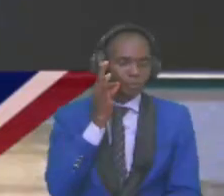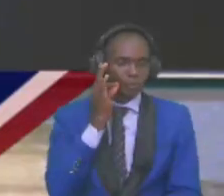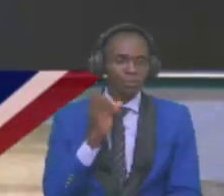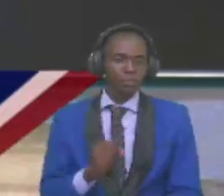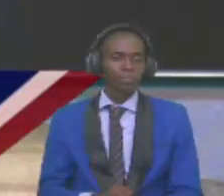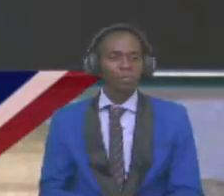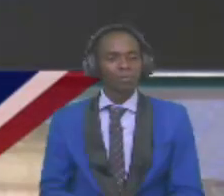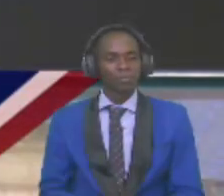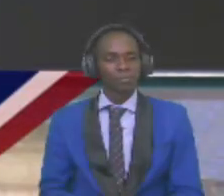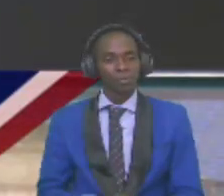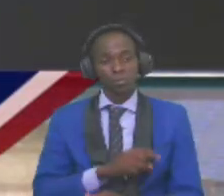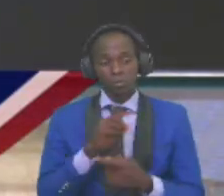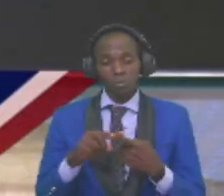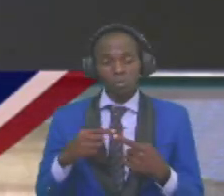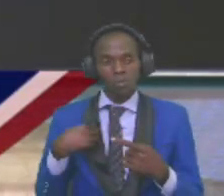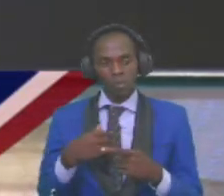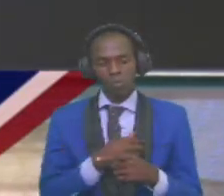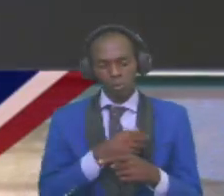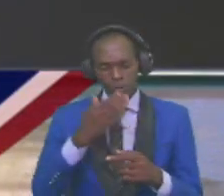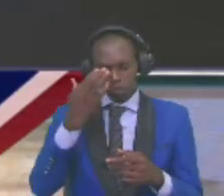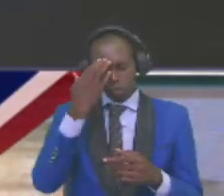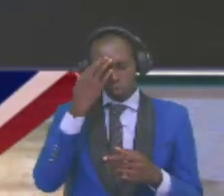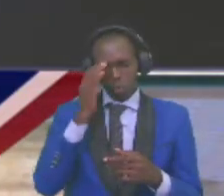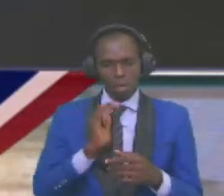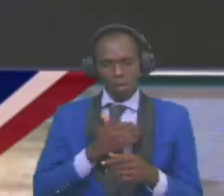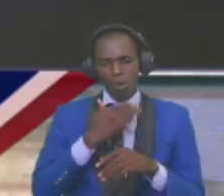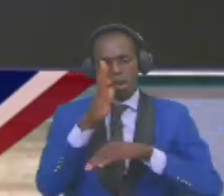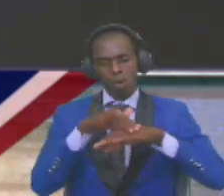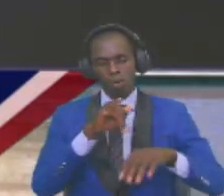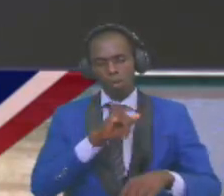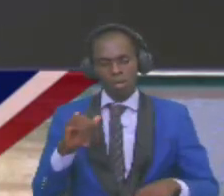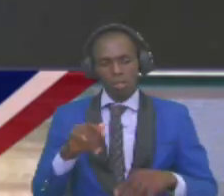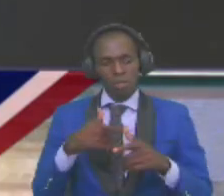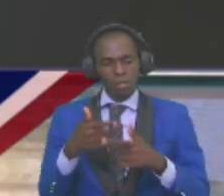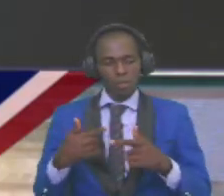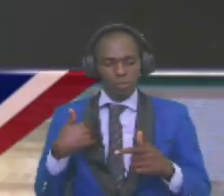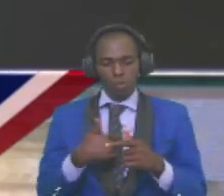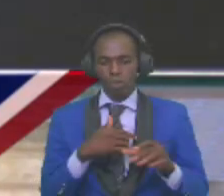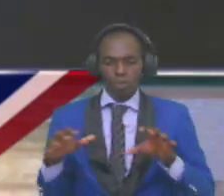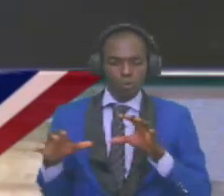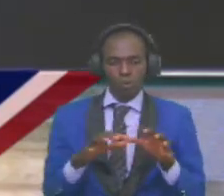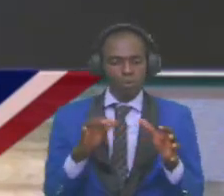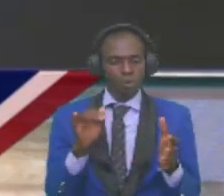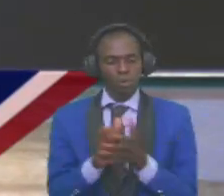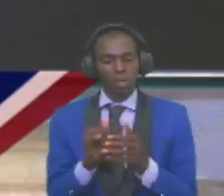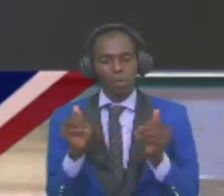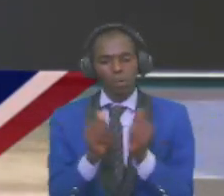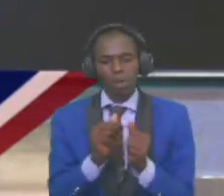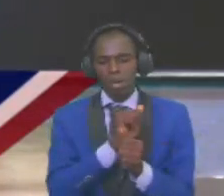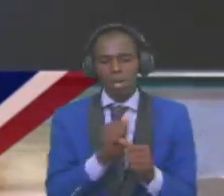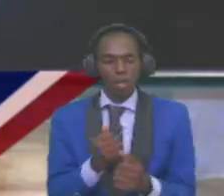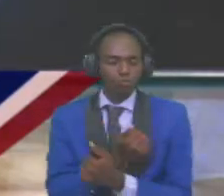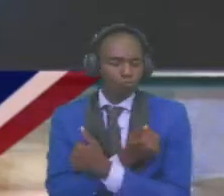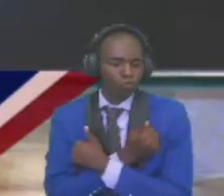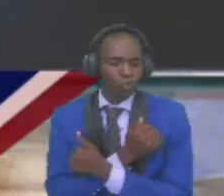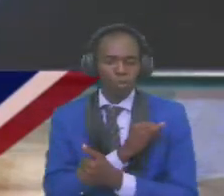lorsque on le connaît notre appel et ont fait cela avec un coeur